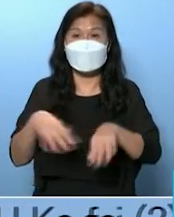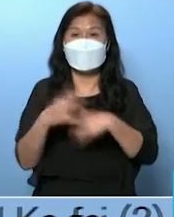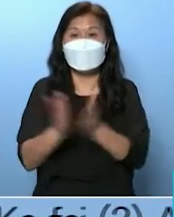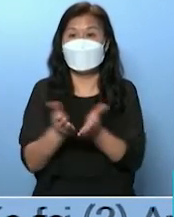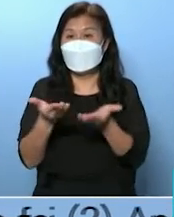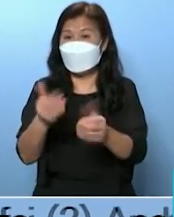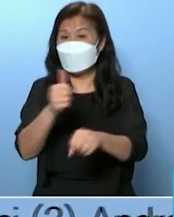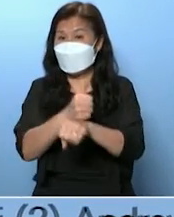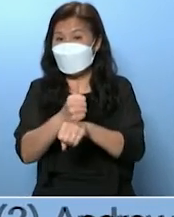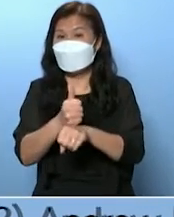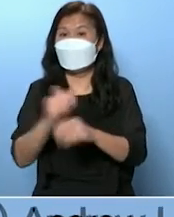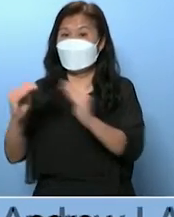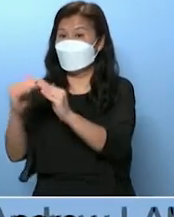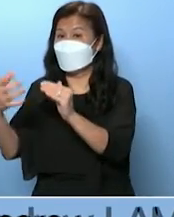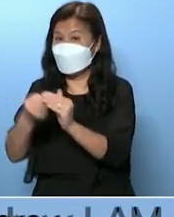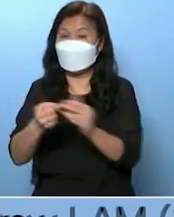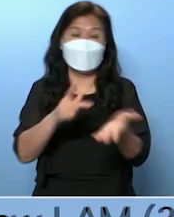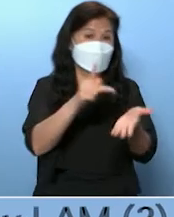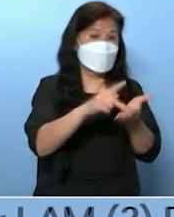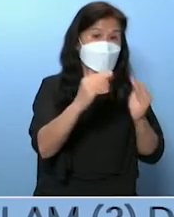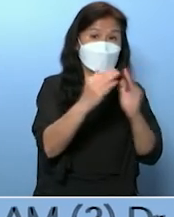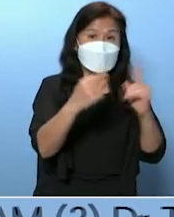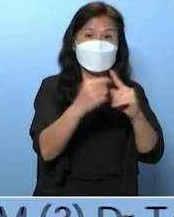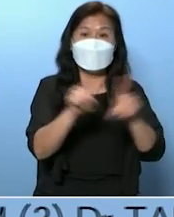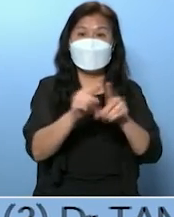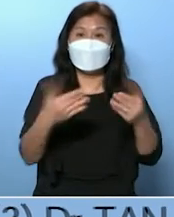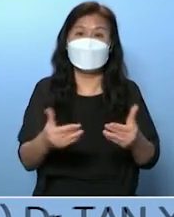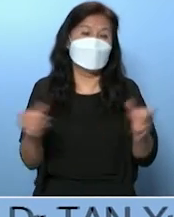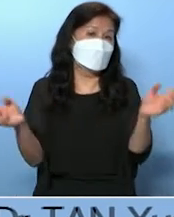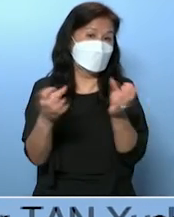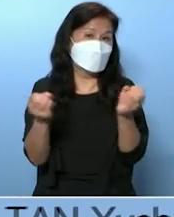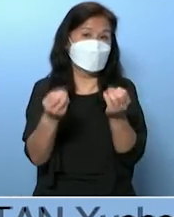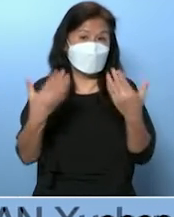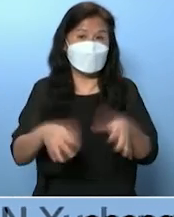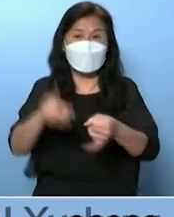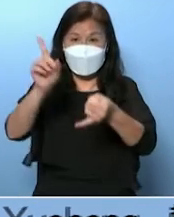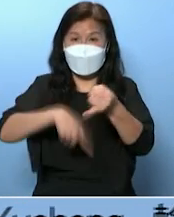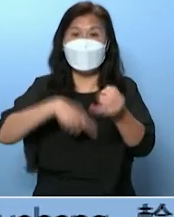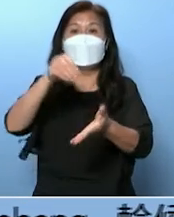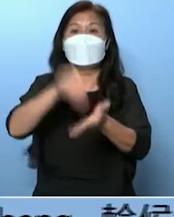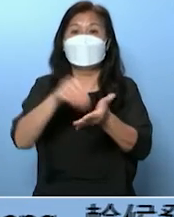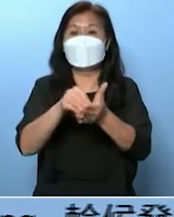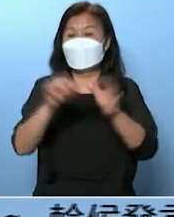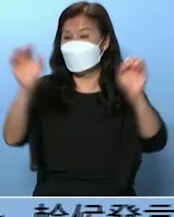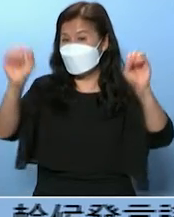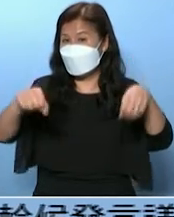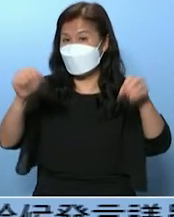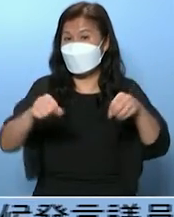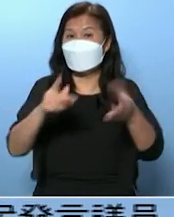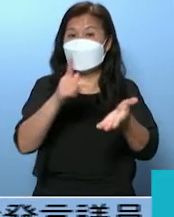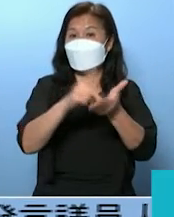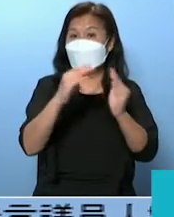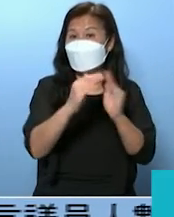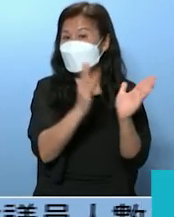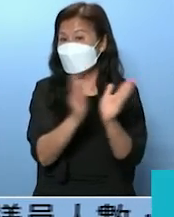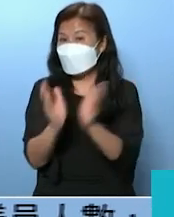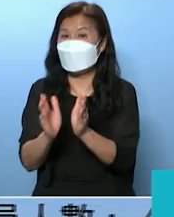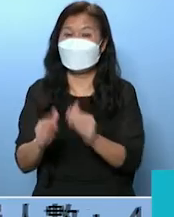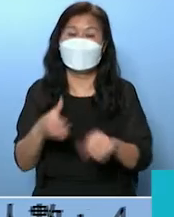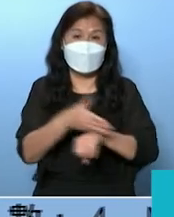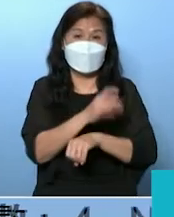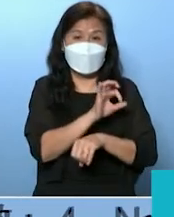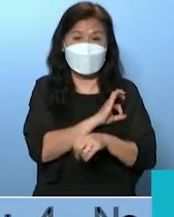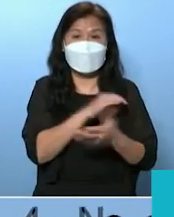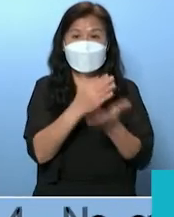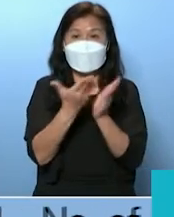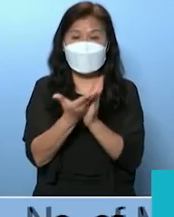業主和租戶在這個期間是透過協商訂立相關同意的租金安排，發揮社會各方